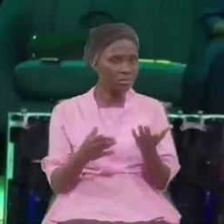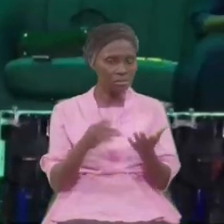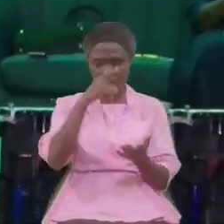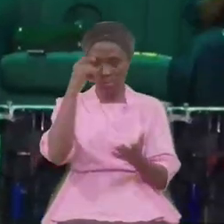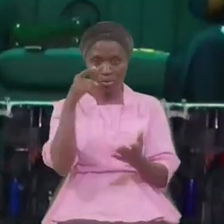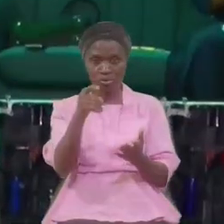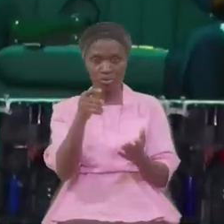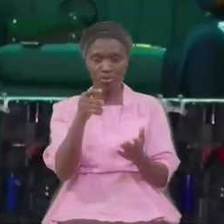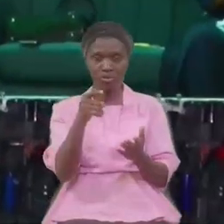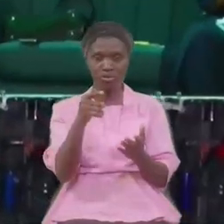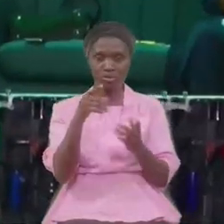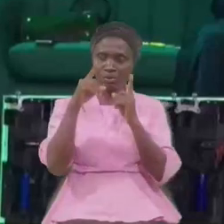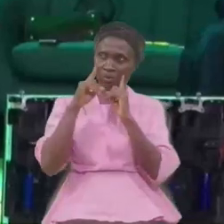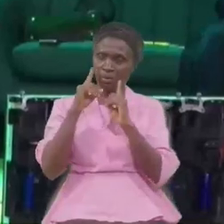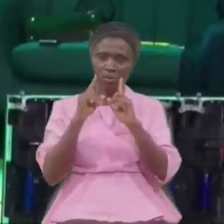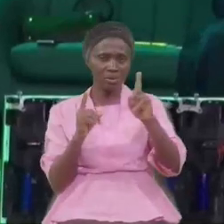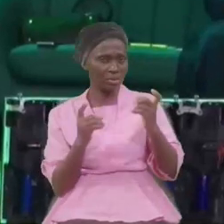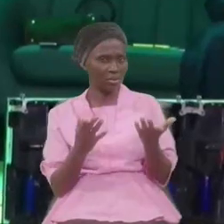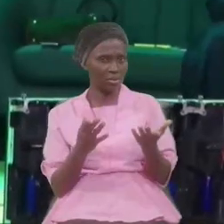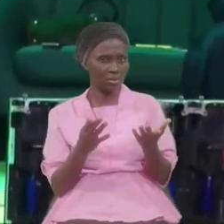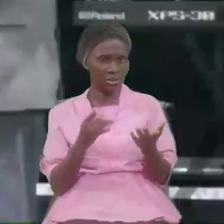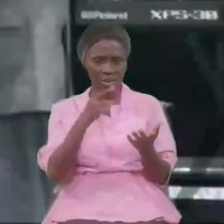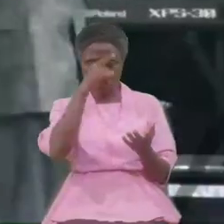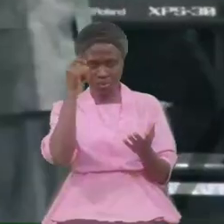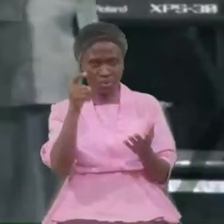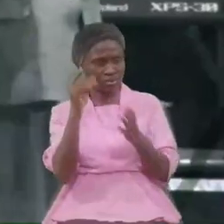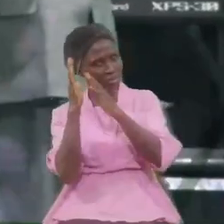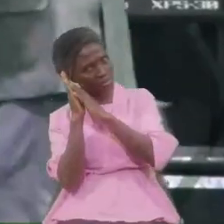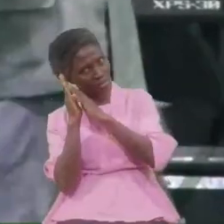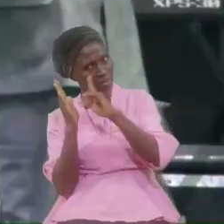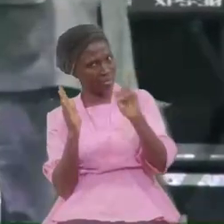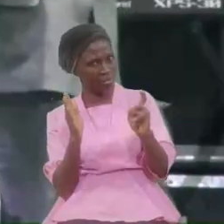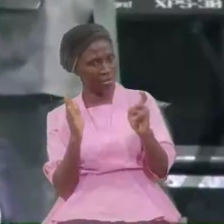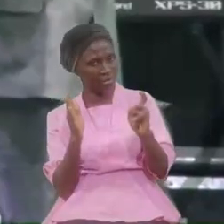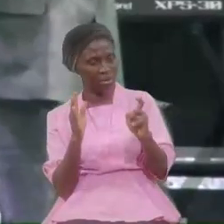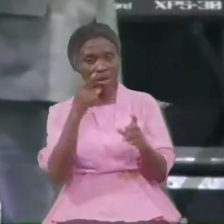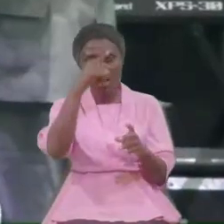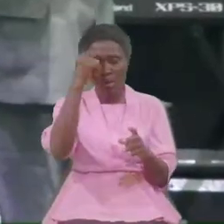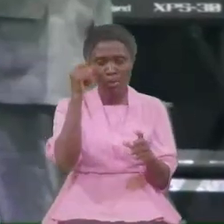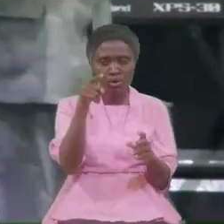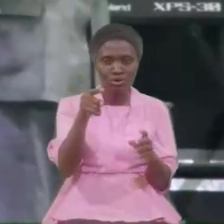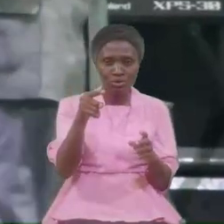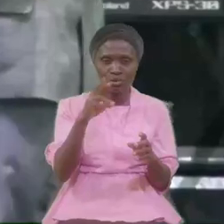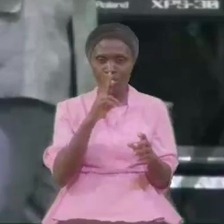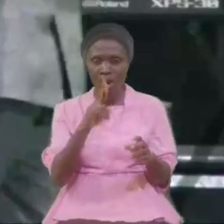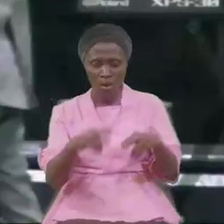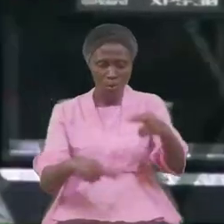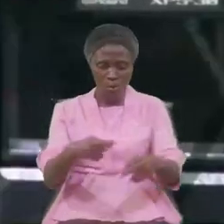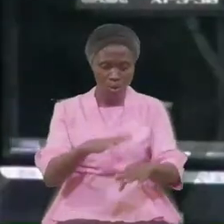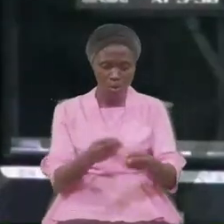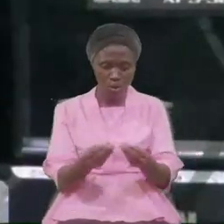Parce que vous vous mettez à genoux? Parce que vous vous étendez par terre? Parce que vous roulez par terre?